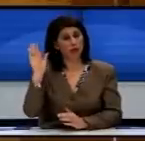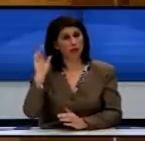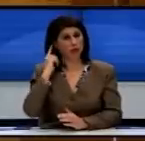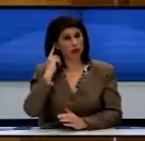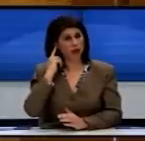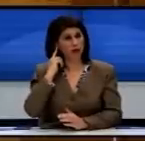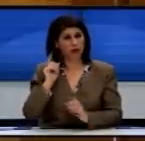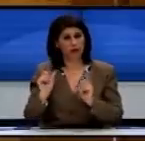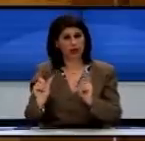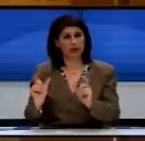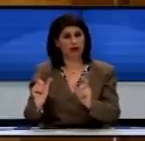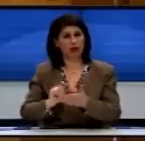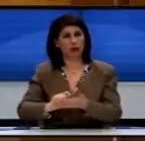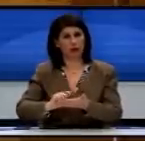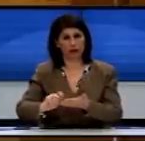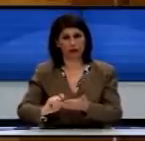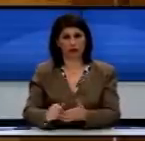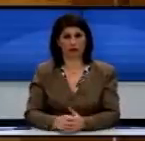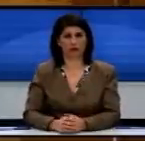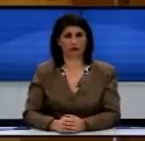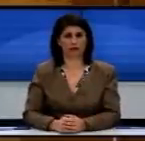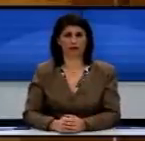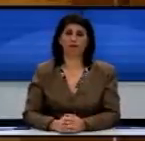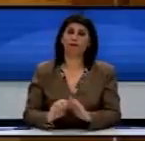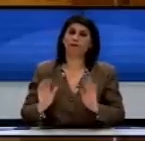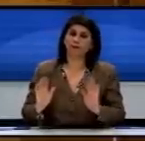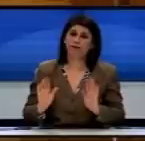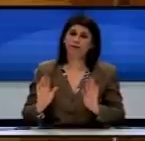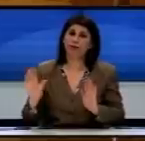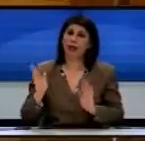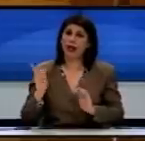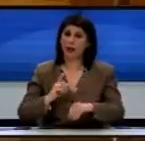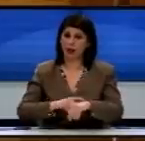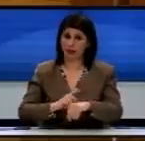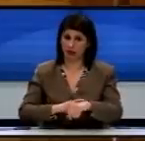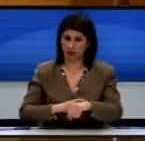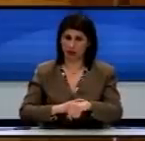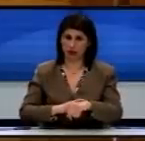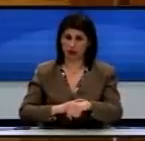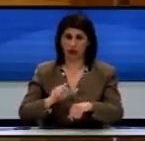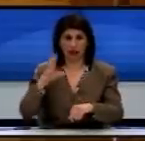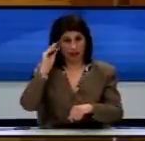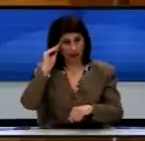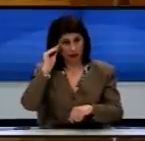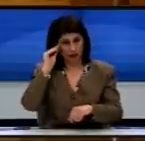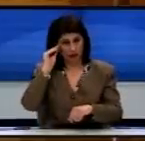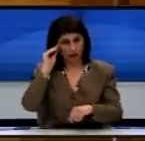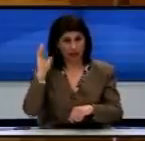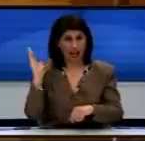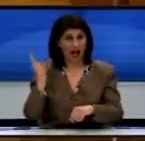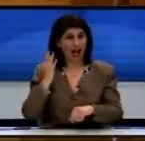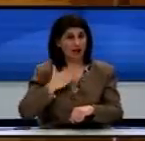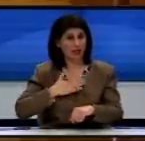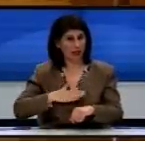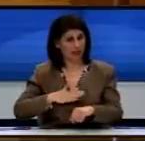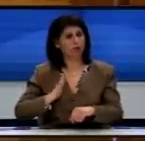την ασφάλεια του γραφείου της. Αλλά κάποια στιγμή θα πρέπει να αντιληφθούμε ότι αν